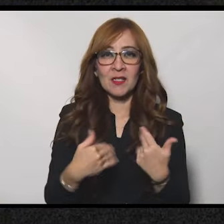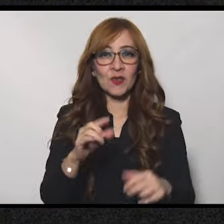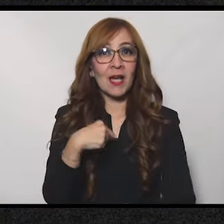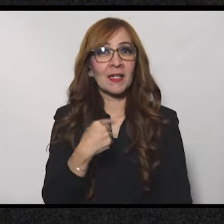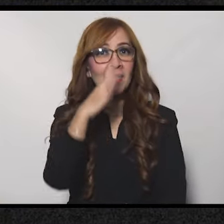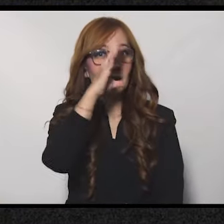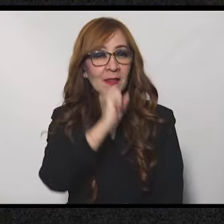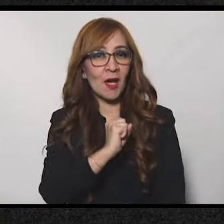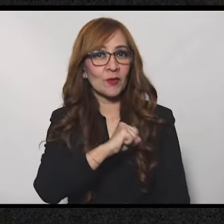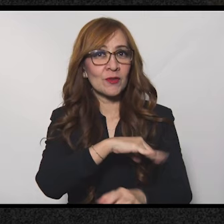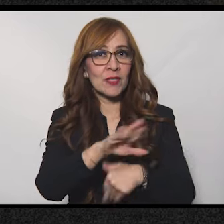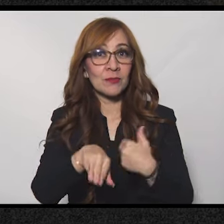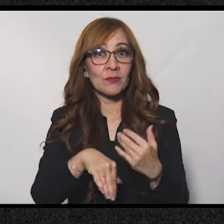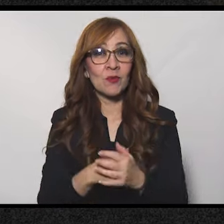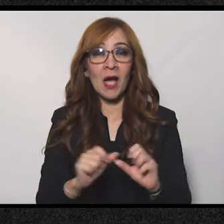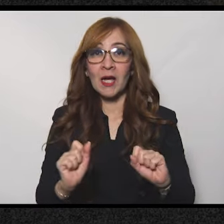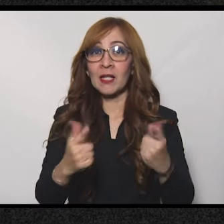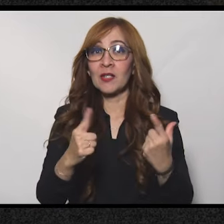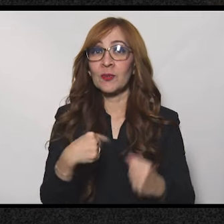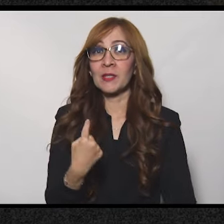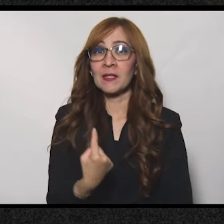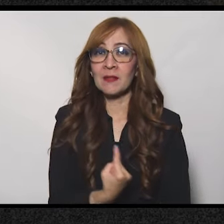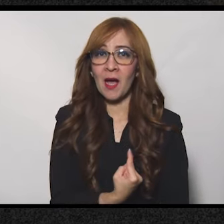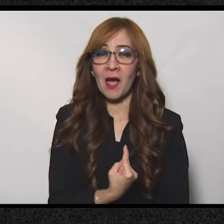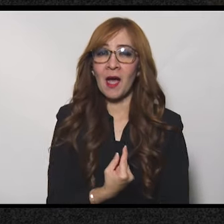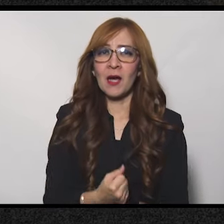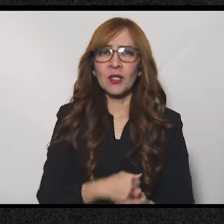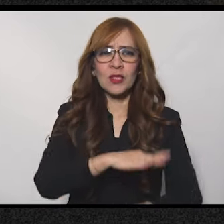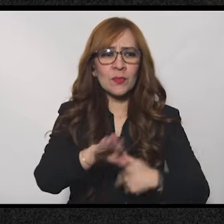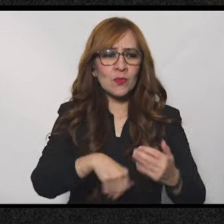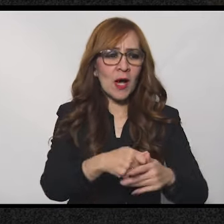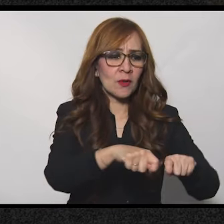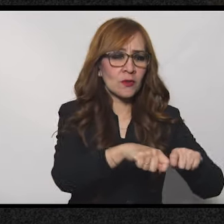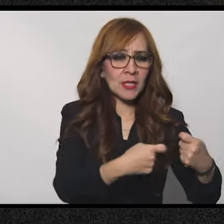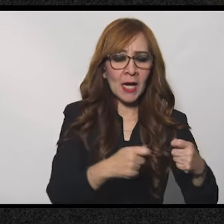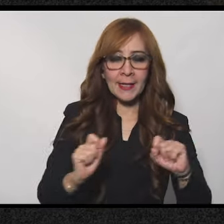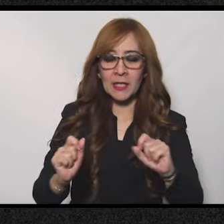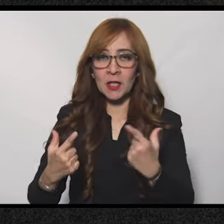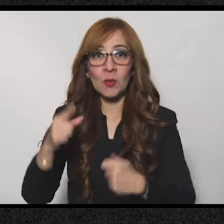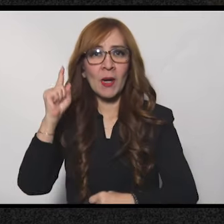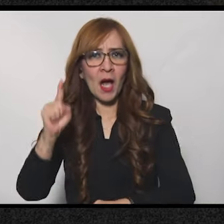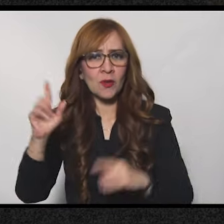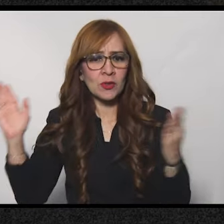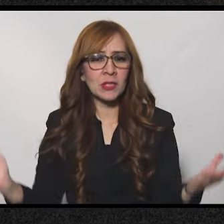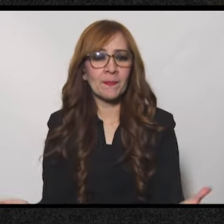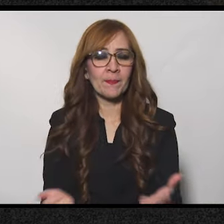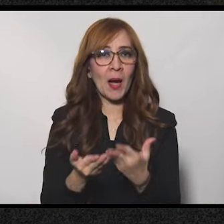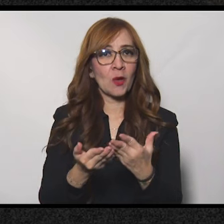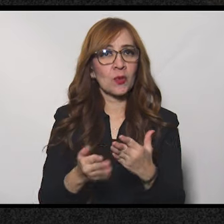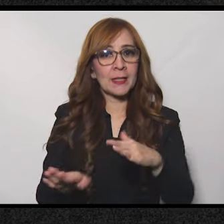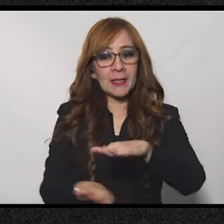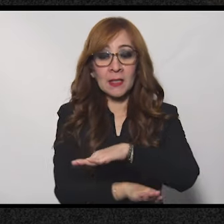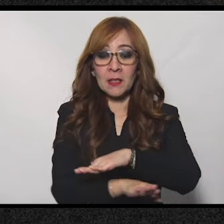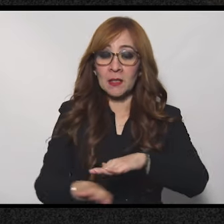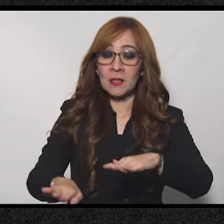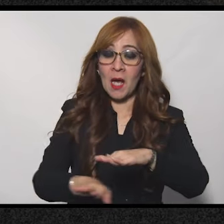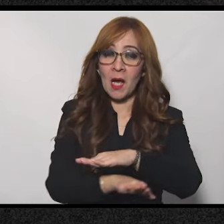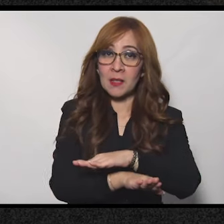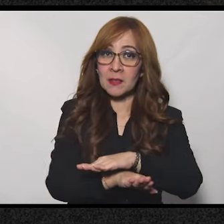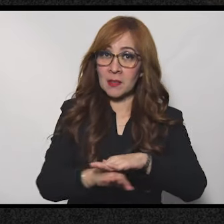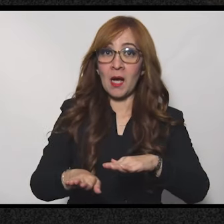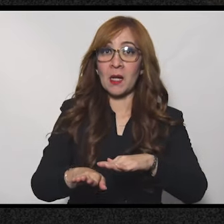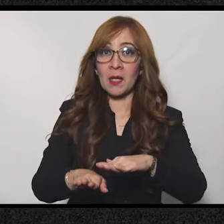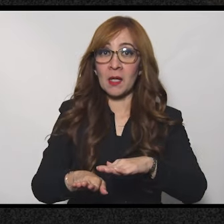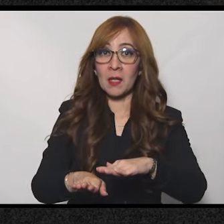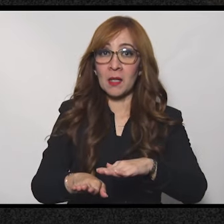tahu bahwa setiap daripada kehidupan kita, every brick in our life, itu perlu dibangun di sebuah dasar, di atas